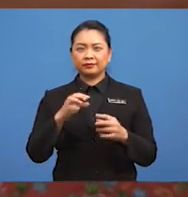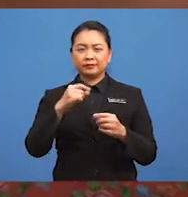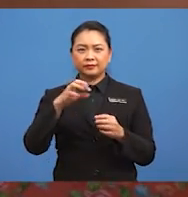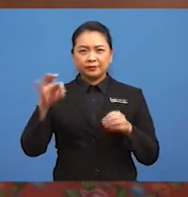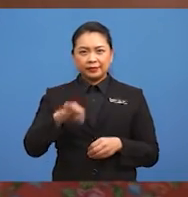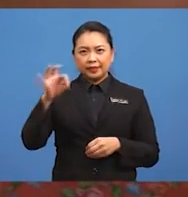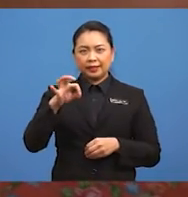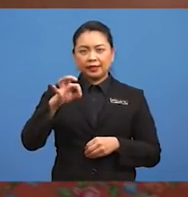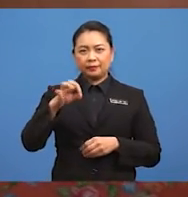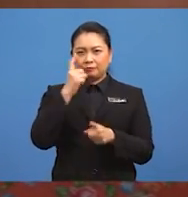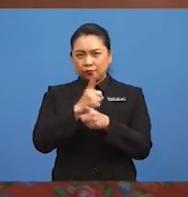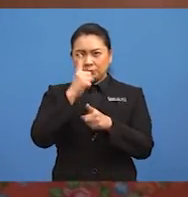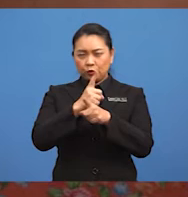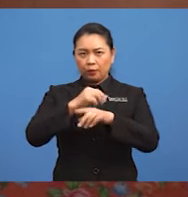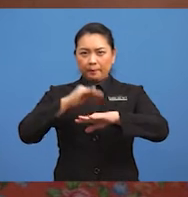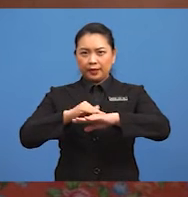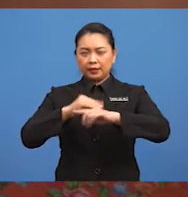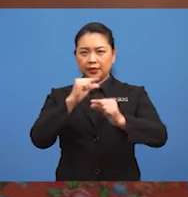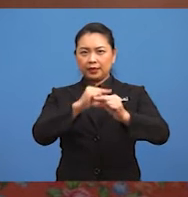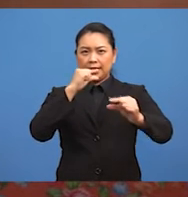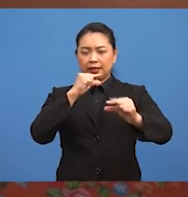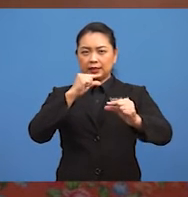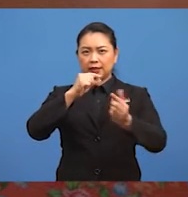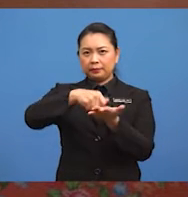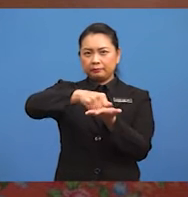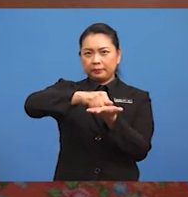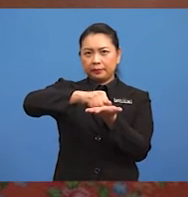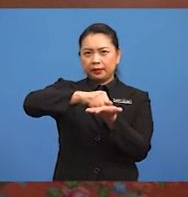Jahit betul-betul pada garisan pemadan.